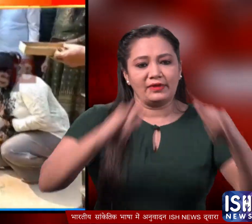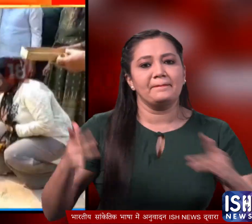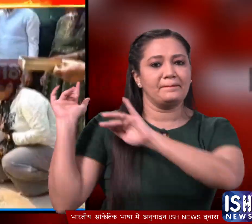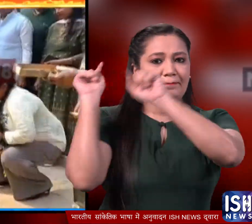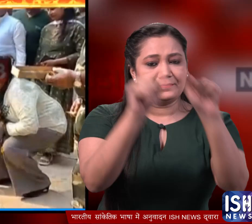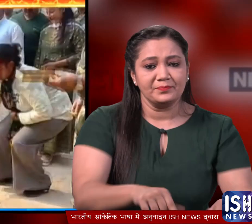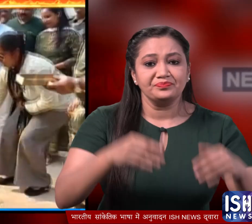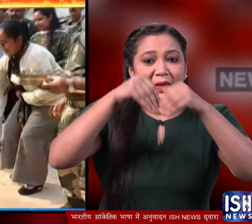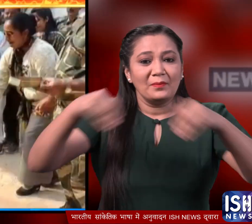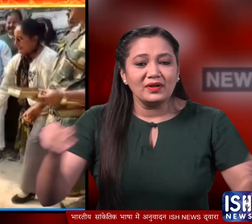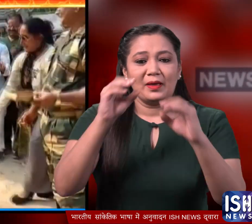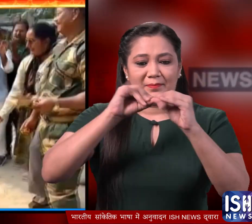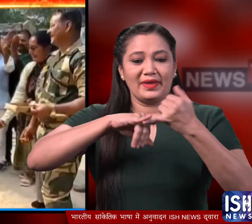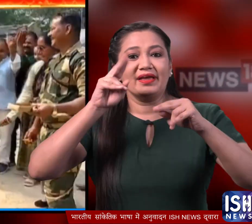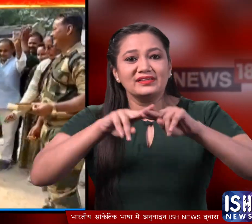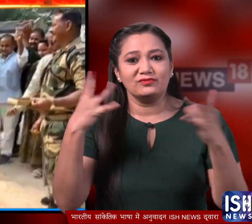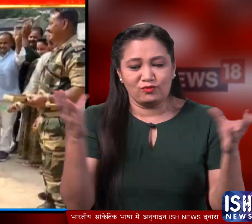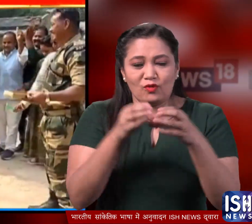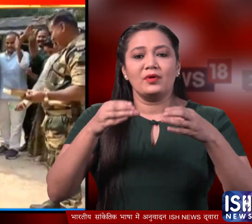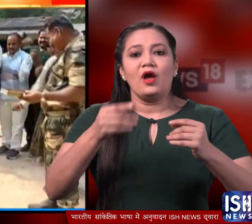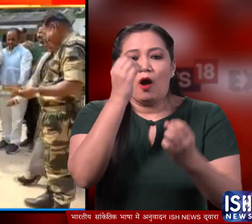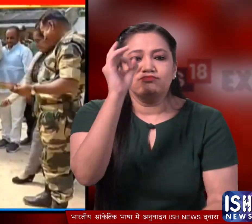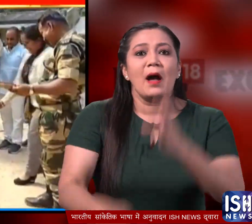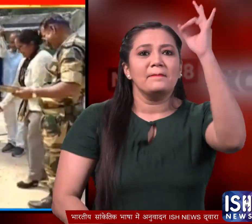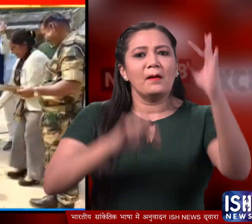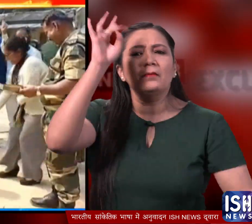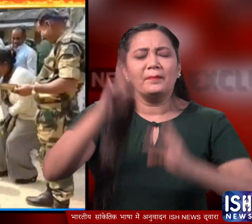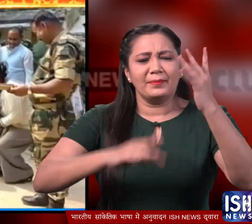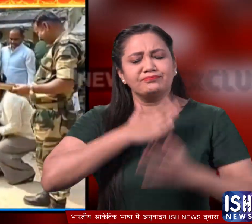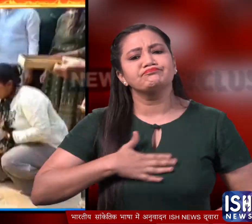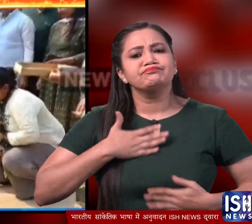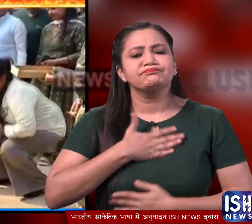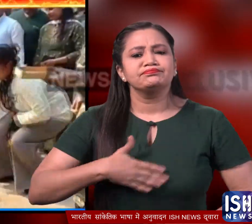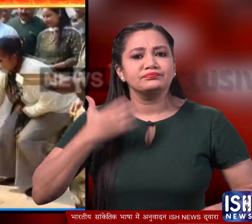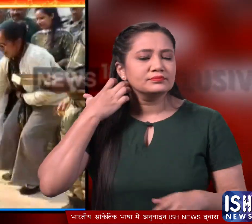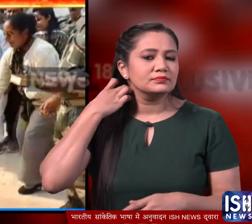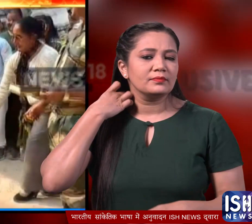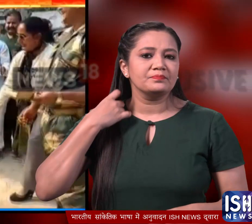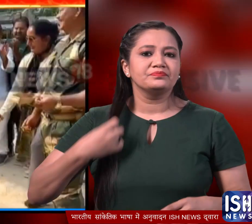جہاں ان لوگوں نے بارڈر پر تینات بی ایس ایف جوانوں کے ساتھ پٹاکے چلا کر دیوالی کا جشن منایا